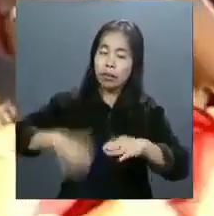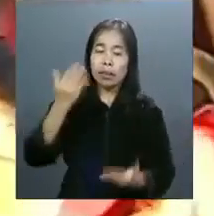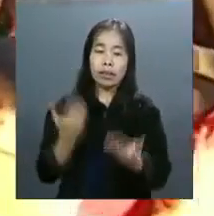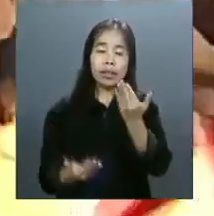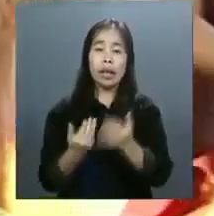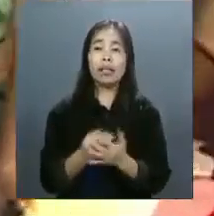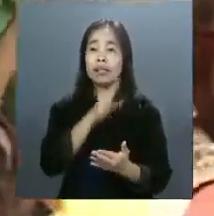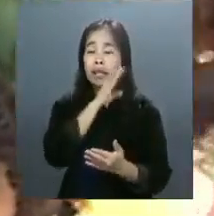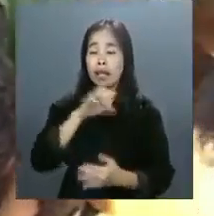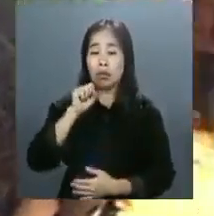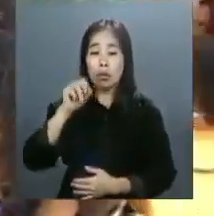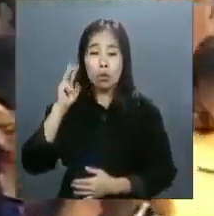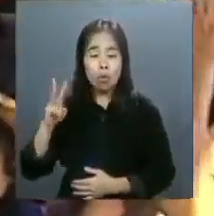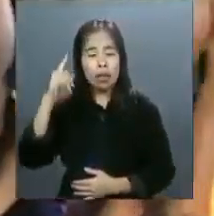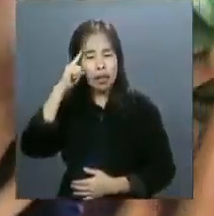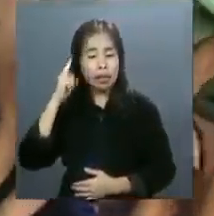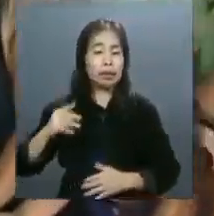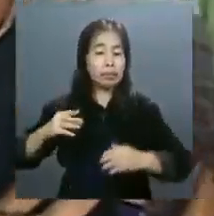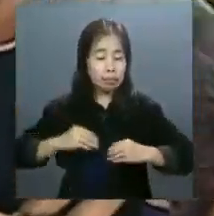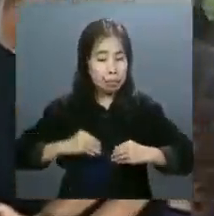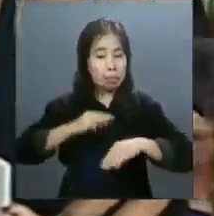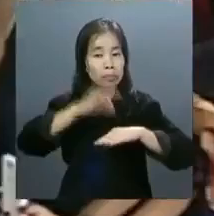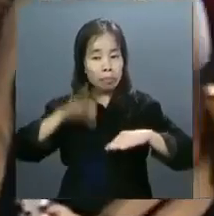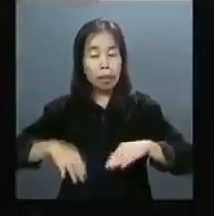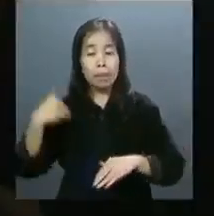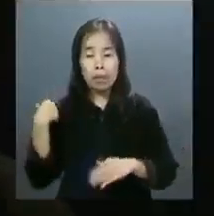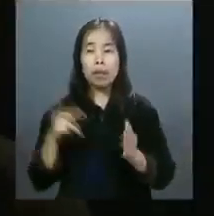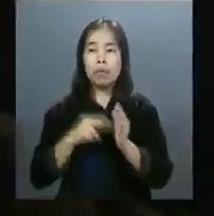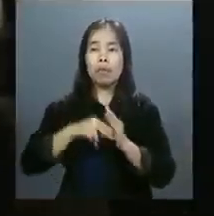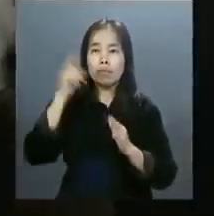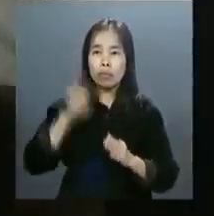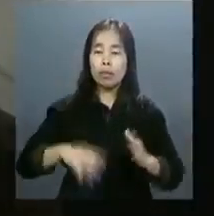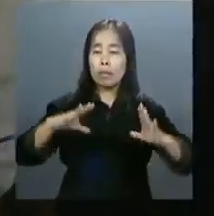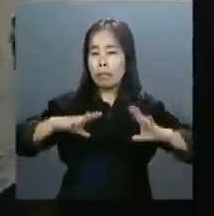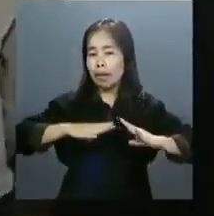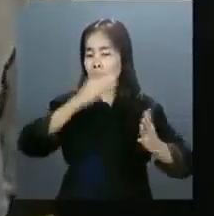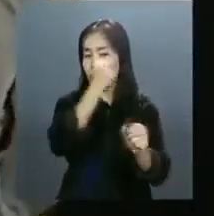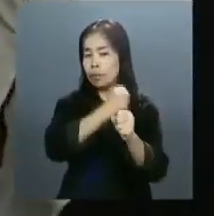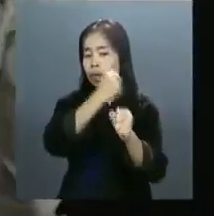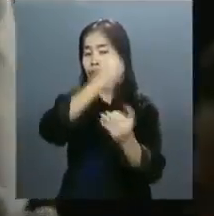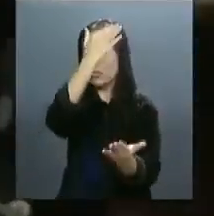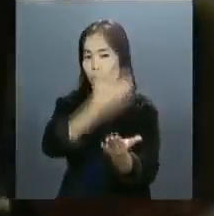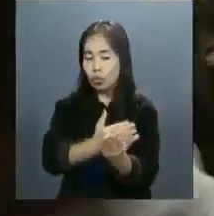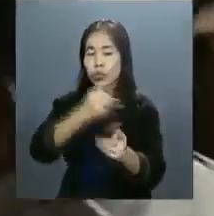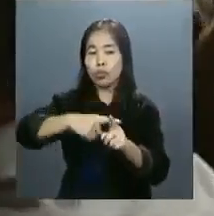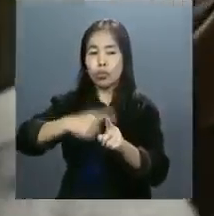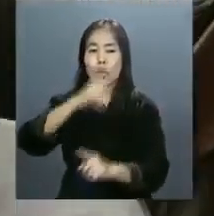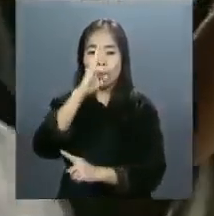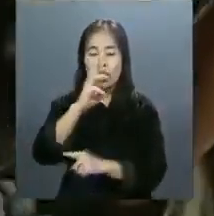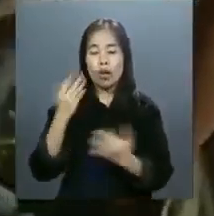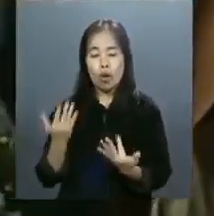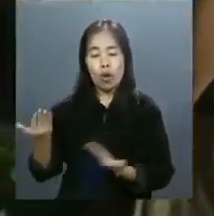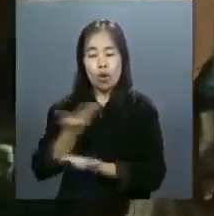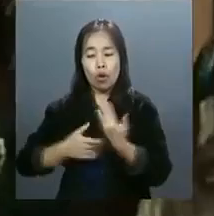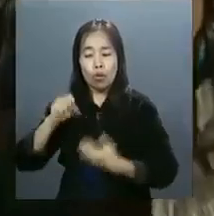ากวุฒิสภาไฟเขียวให้เริ่มกระบวนการถอดถอนนางรูเซฟจะต้องพักการปฏิบัติหน้าที่นานถึง6เดือนเพื่อรอการตัดสิน